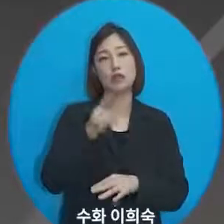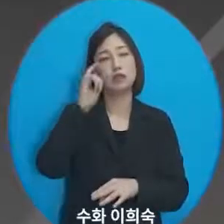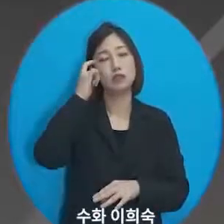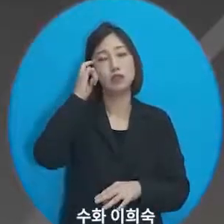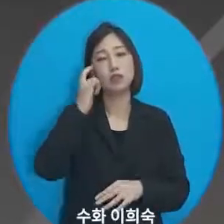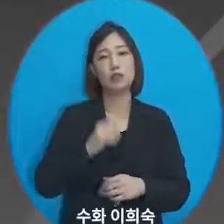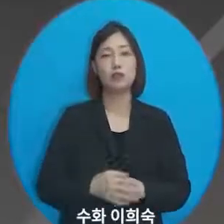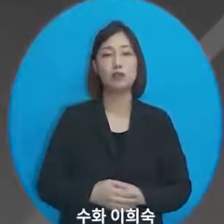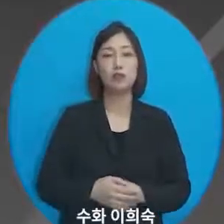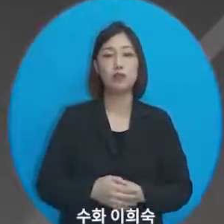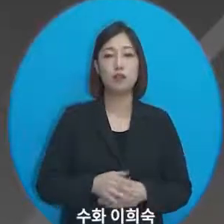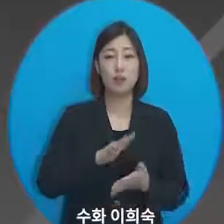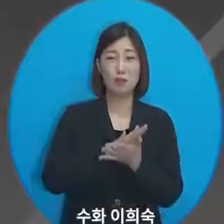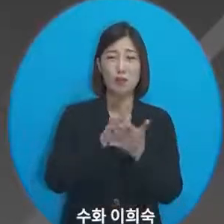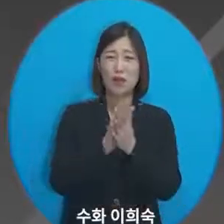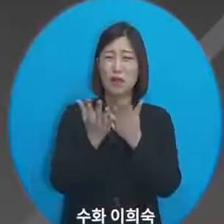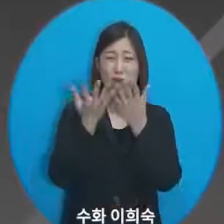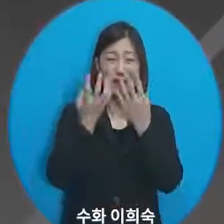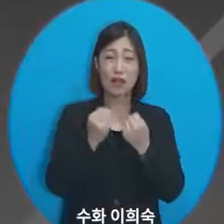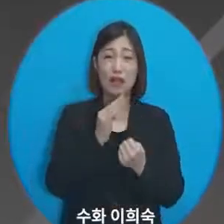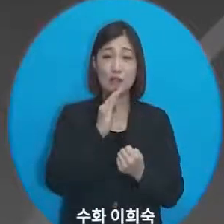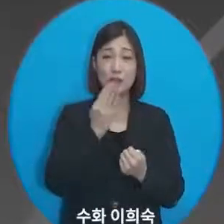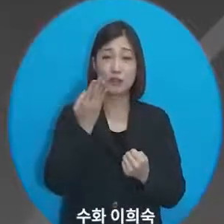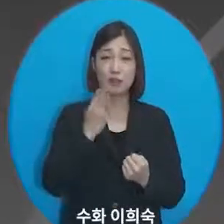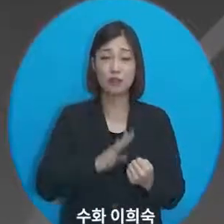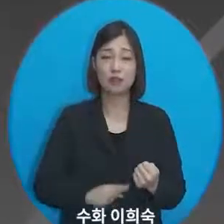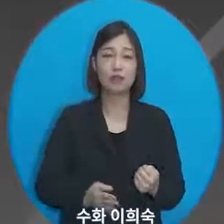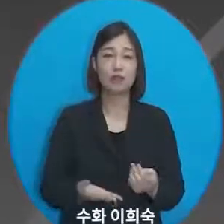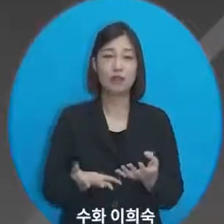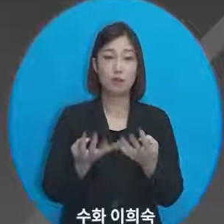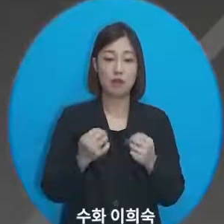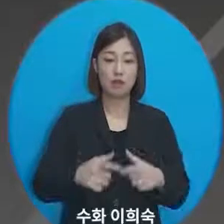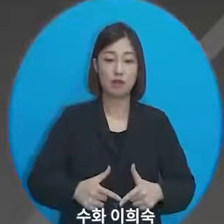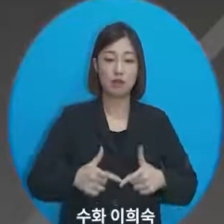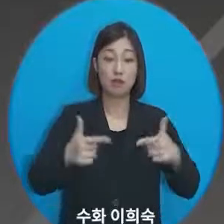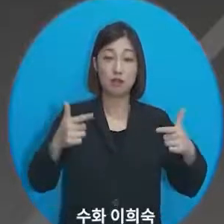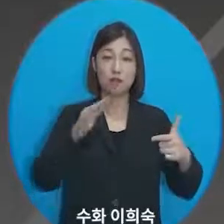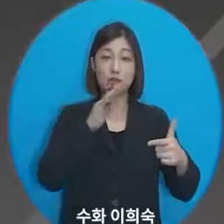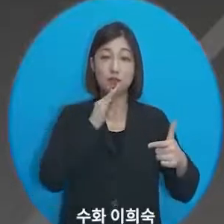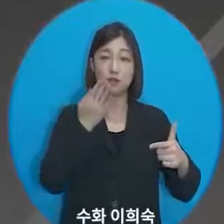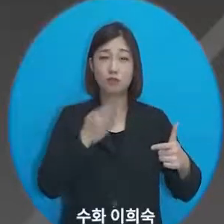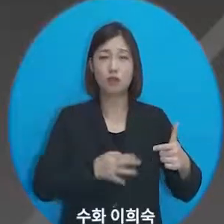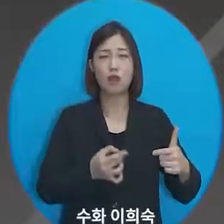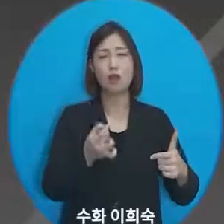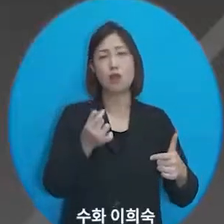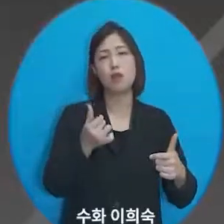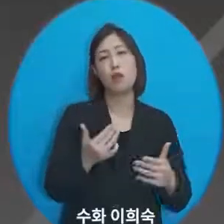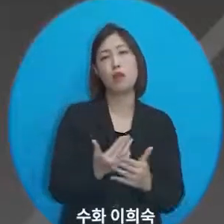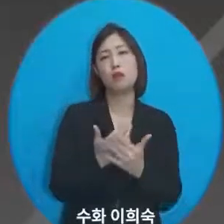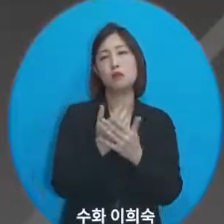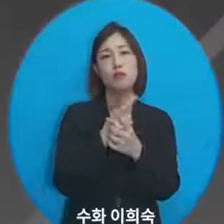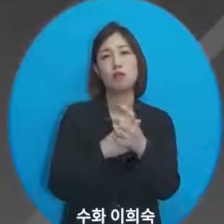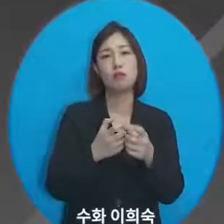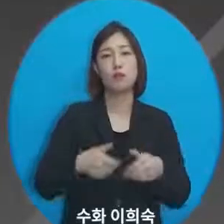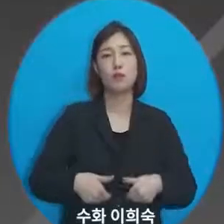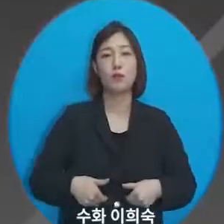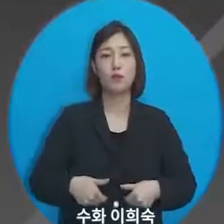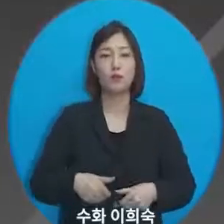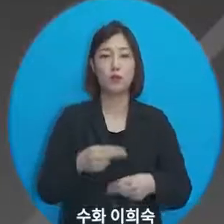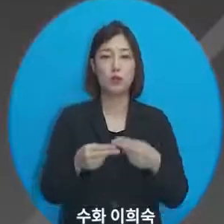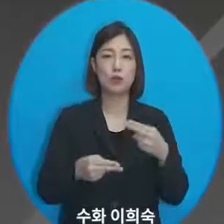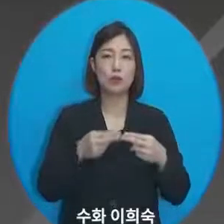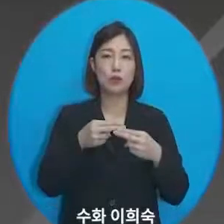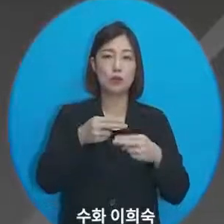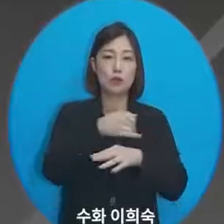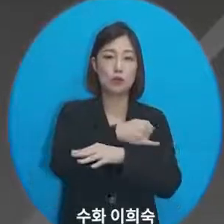많이 있었습니다. 그러나 아직 질적으로 많이 문제가 있어서 어떤 질적의 변화를 꾀하는 것 이런 것들도 UD 정책의 이제